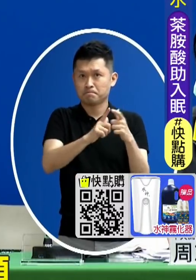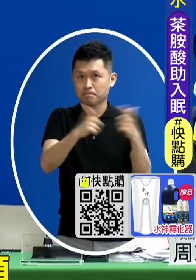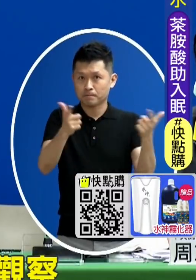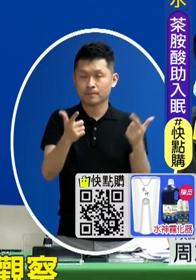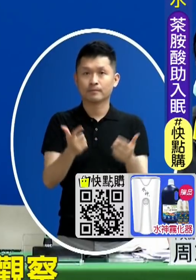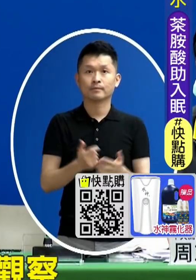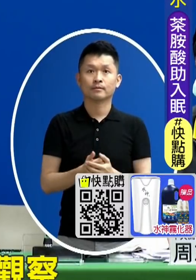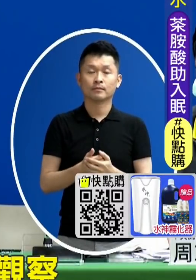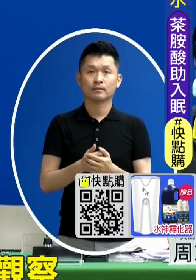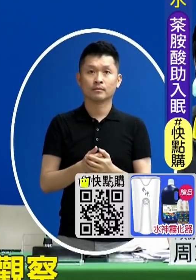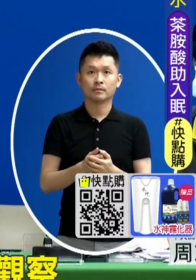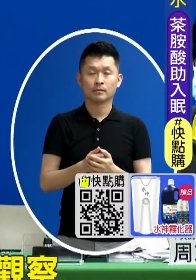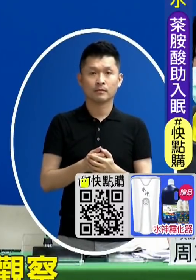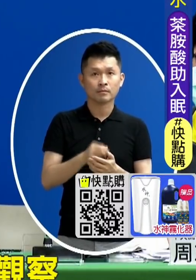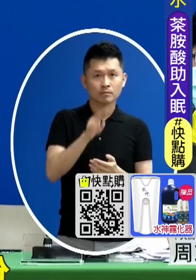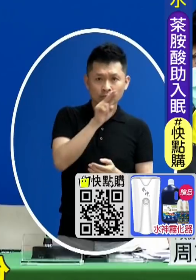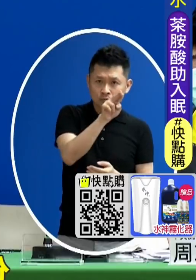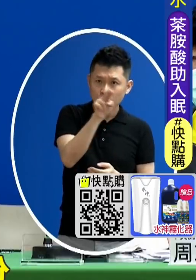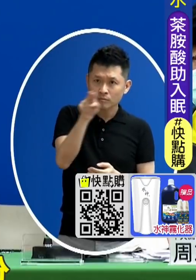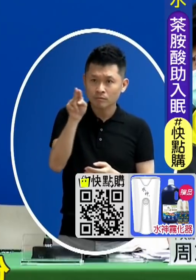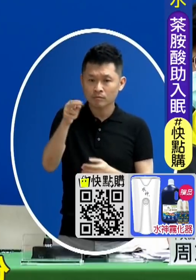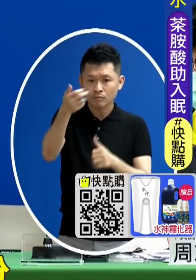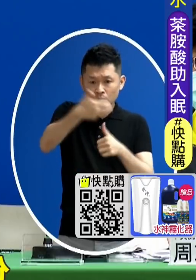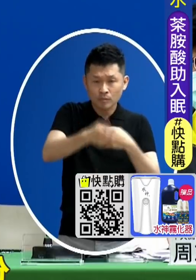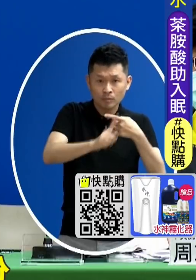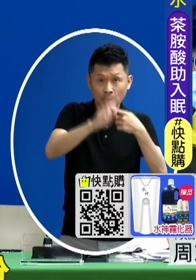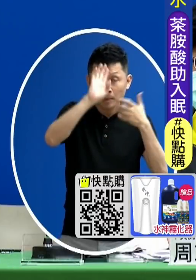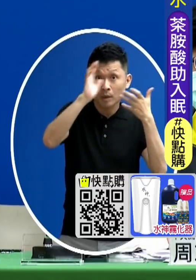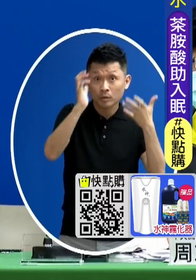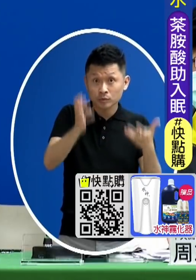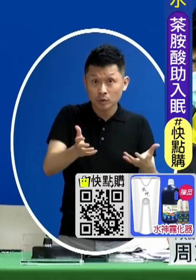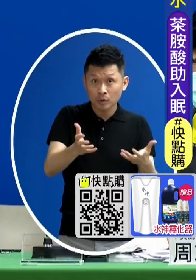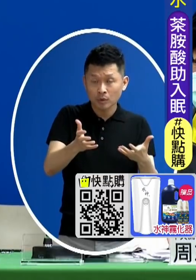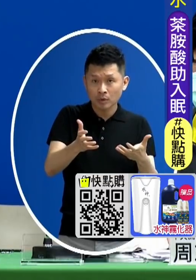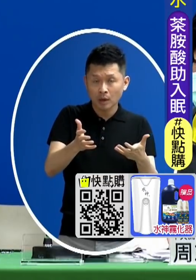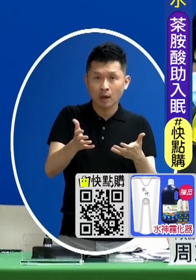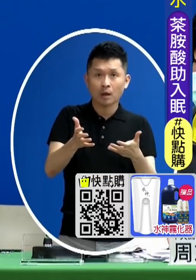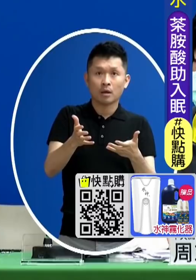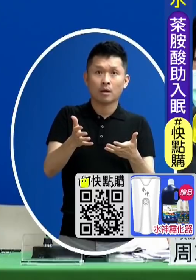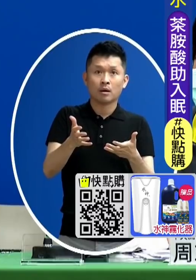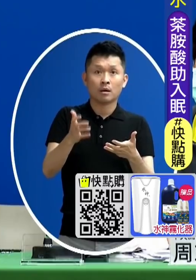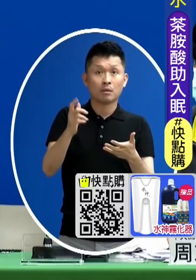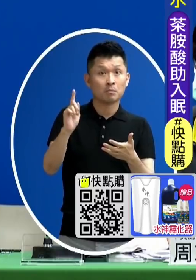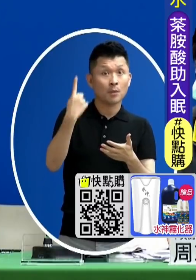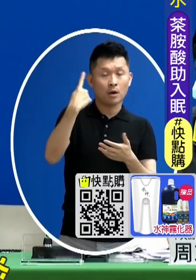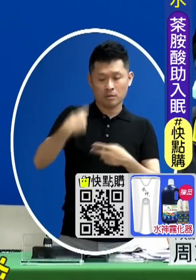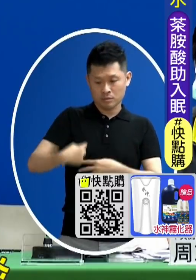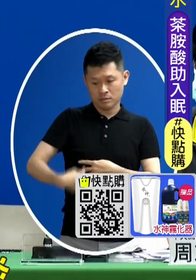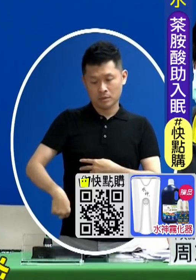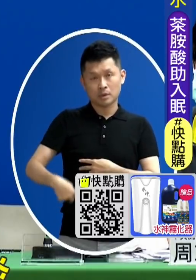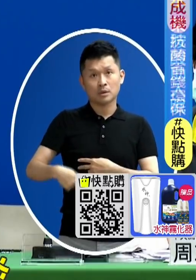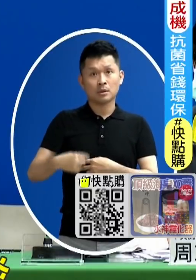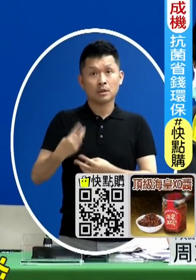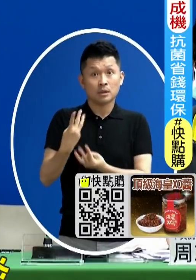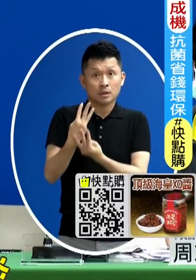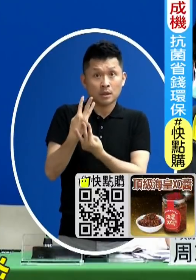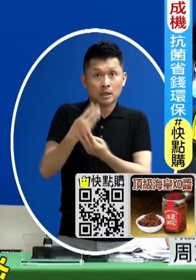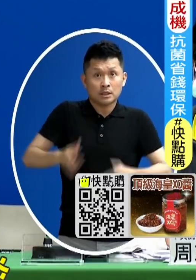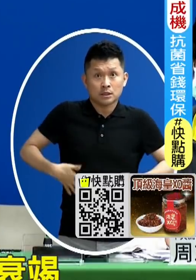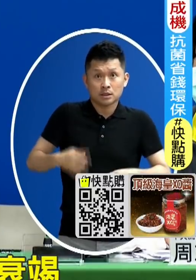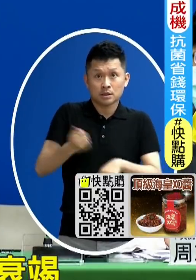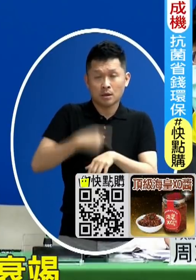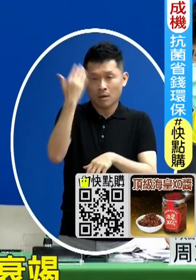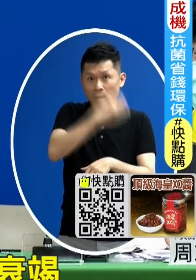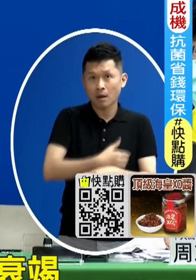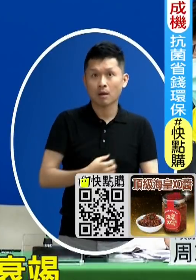类，那目前还是没有特别观察到说染疫重症部分单纯是指以这个肝炎，急性猛暴性的肝炎，或